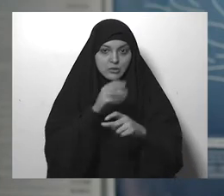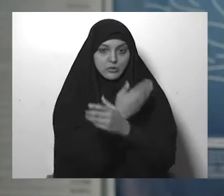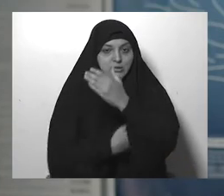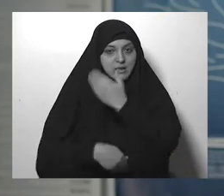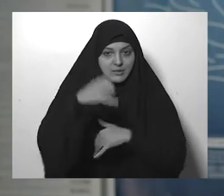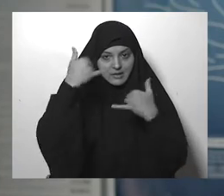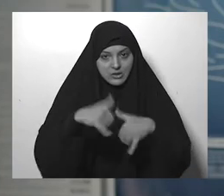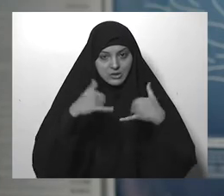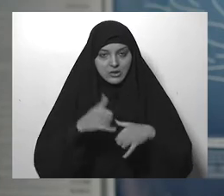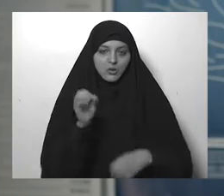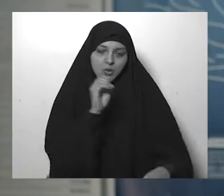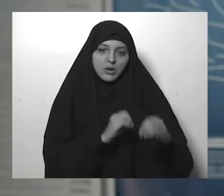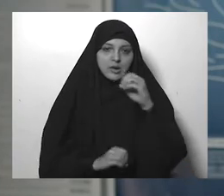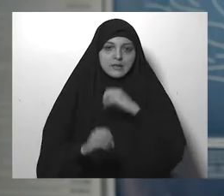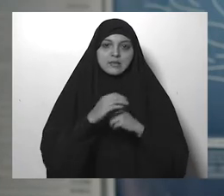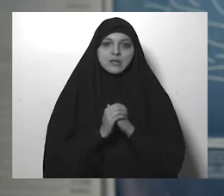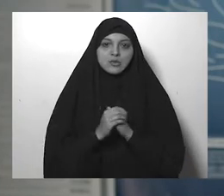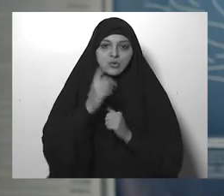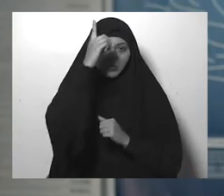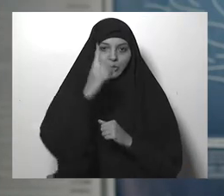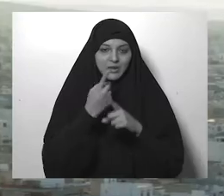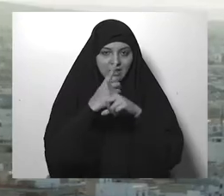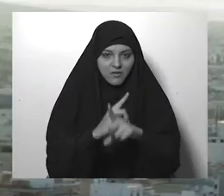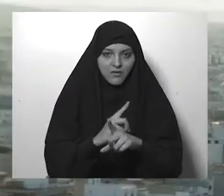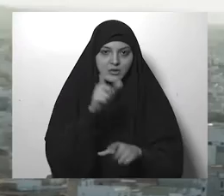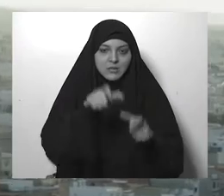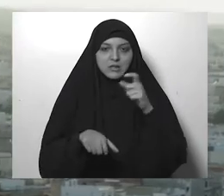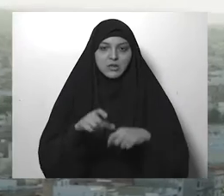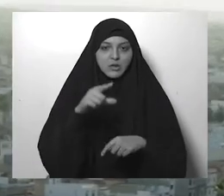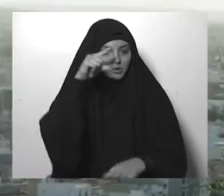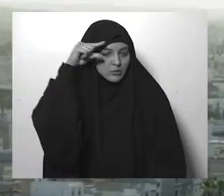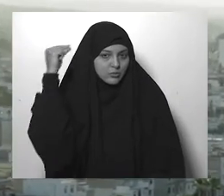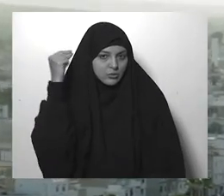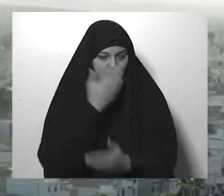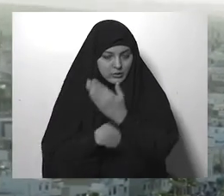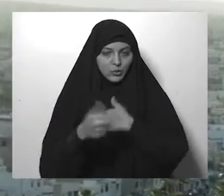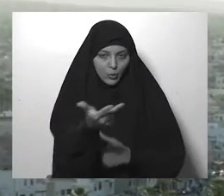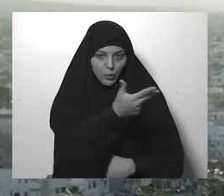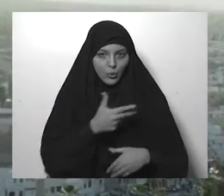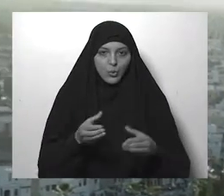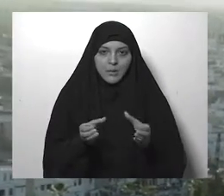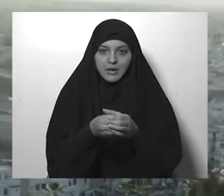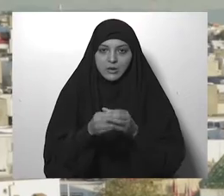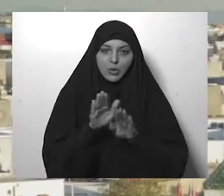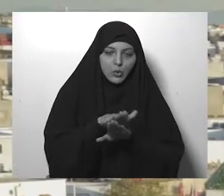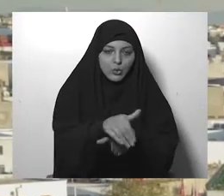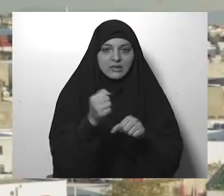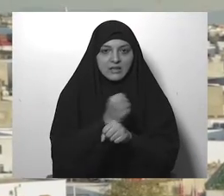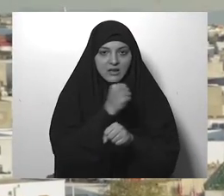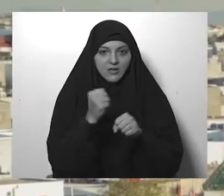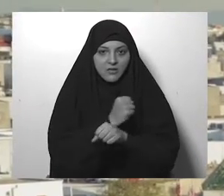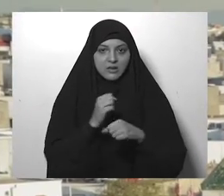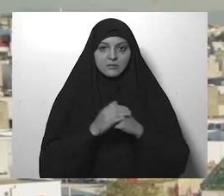l'organisation tunisienne de défense des droits des personnes handicapées et donc c'est mes trois partenaires une continuer leur travail sweet audit